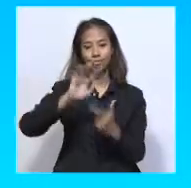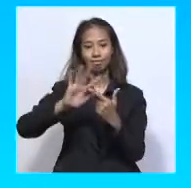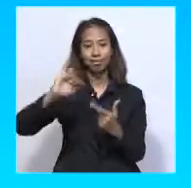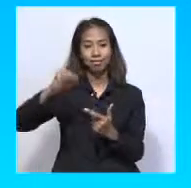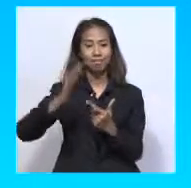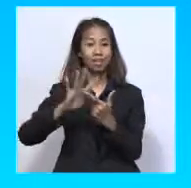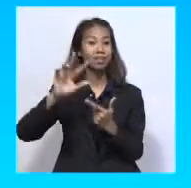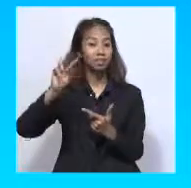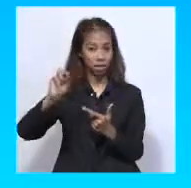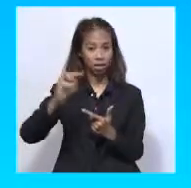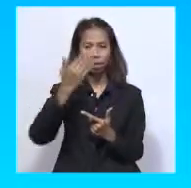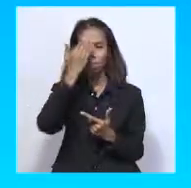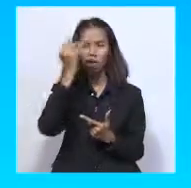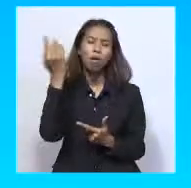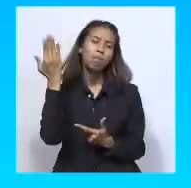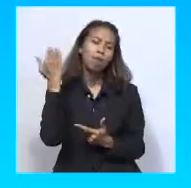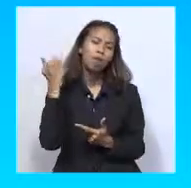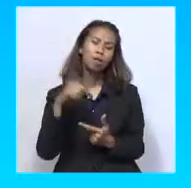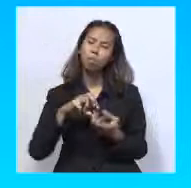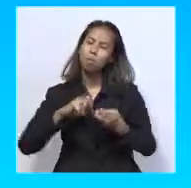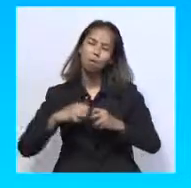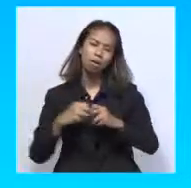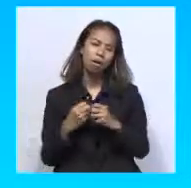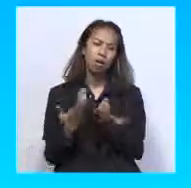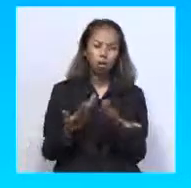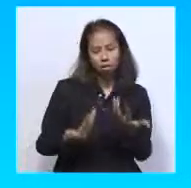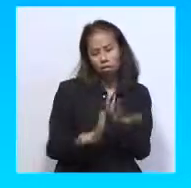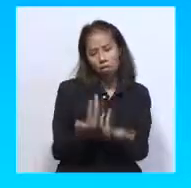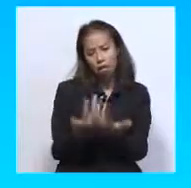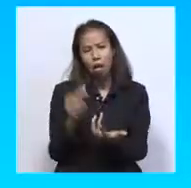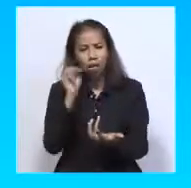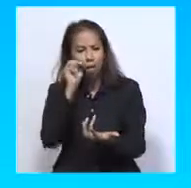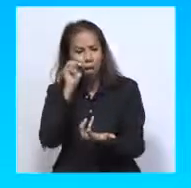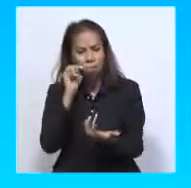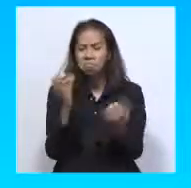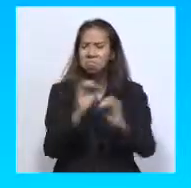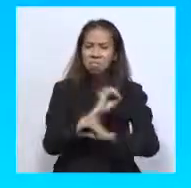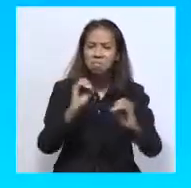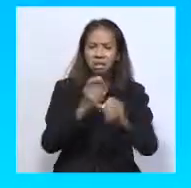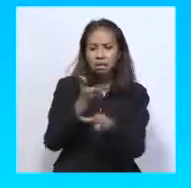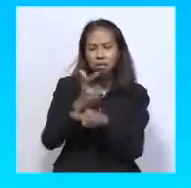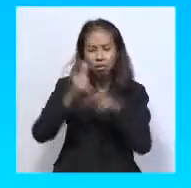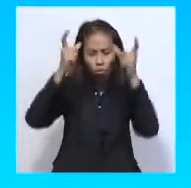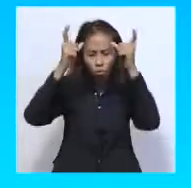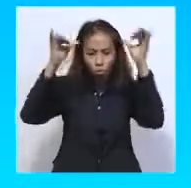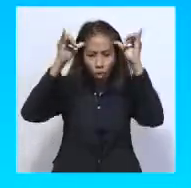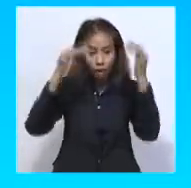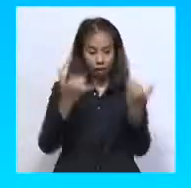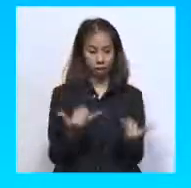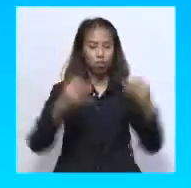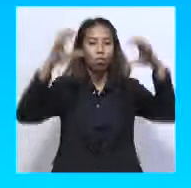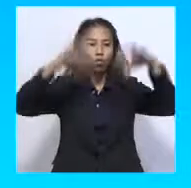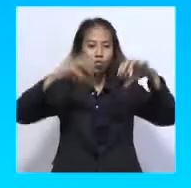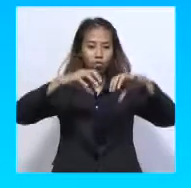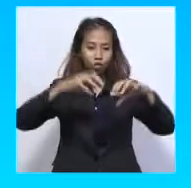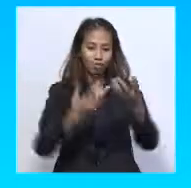ภอบุงคล้าจากเดิมเนี่ยที่เคยประสบปัญหาภัยแล้งไม่มีหญ้าและน้ำให้วัวควายได้กินพอมีฝนตกลงมาอย่างต่อเนื่องค่ะ